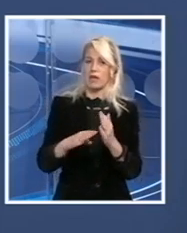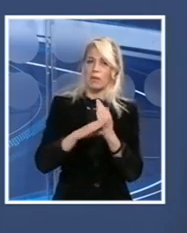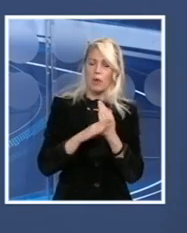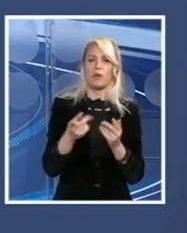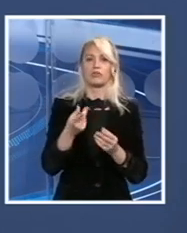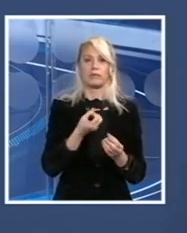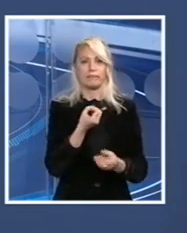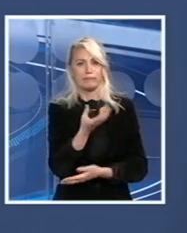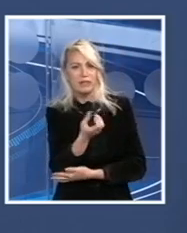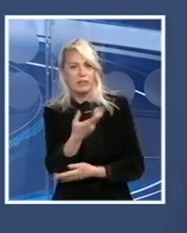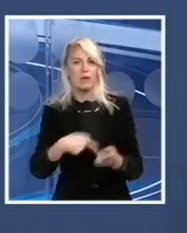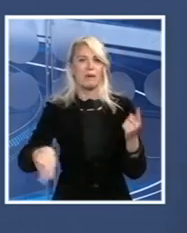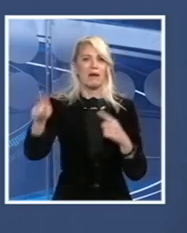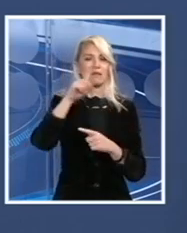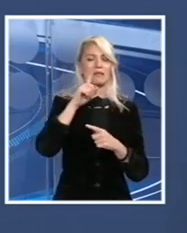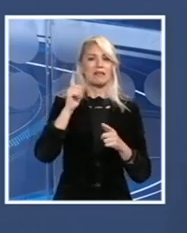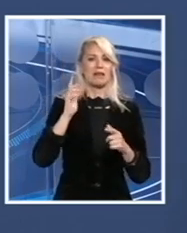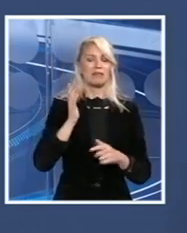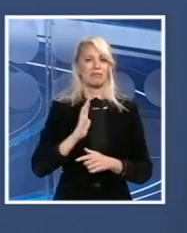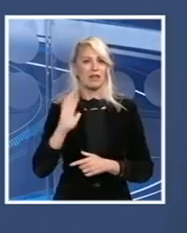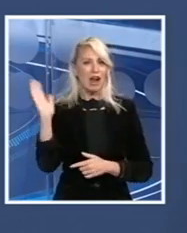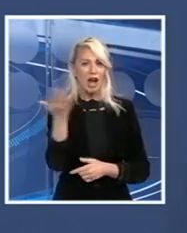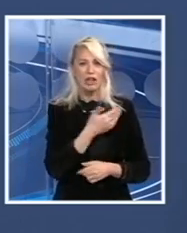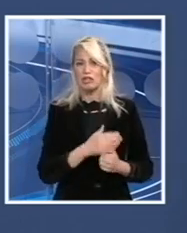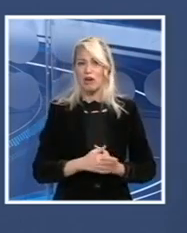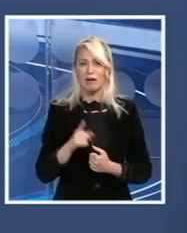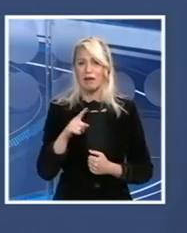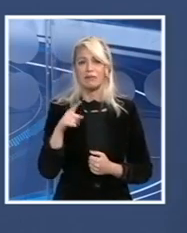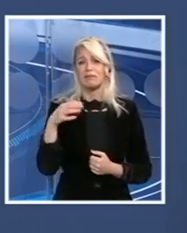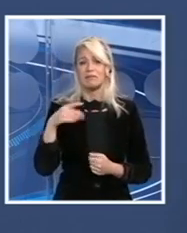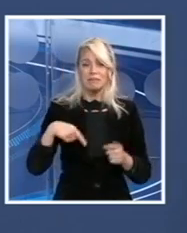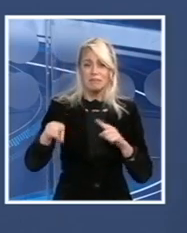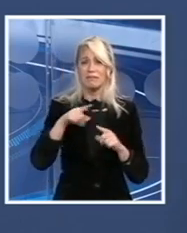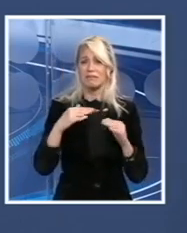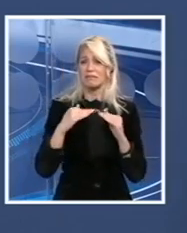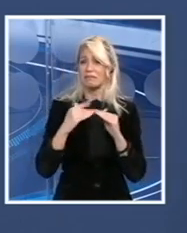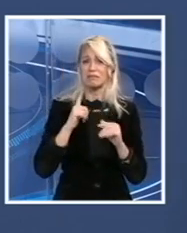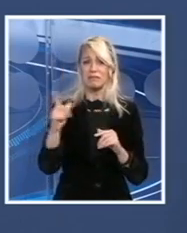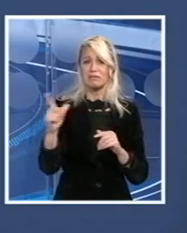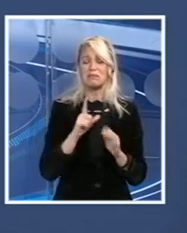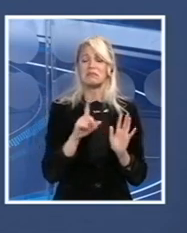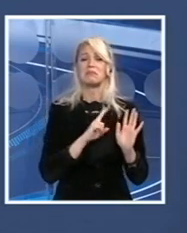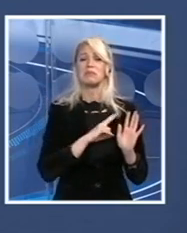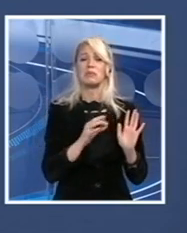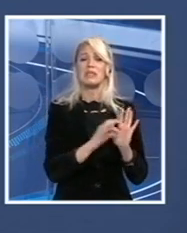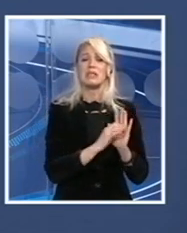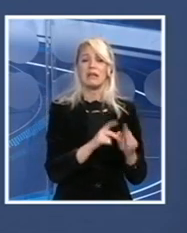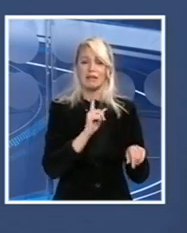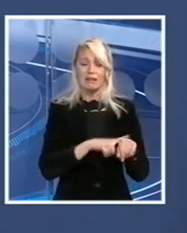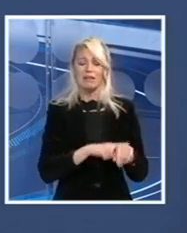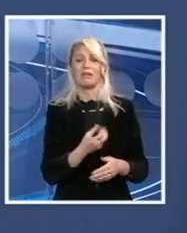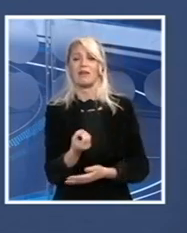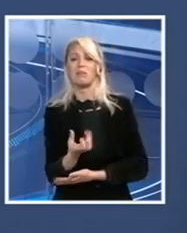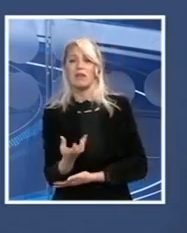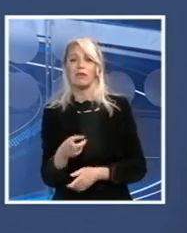delimo informacije koje sve imamo u ovom momentu sa jednim jedinim ciljem da upravo i pravovremenim informacijama